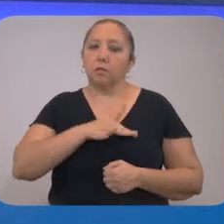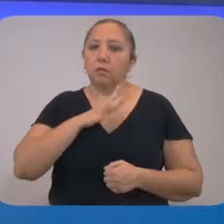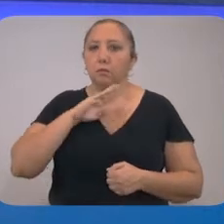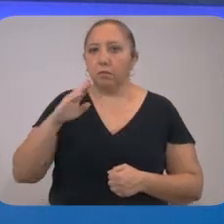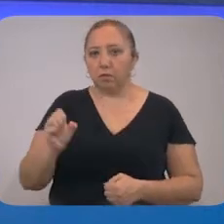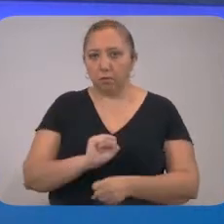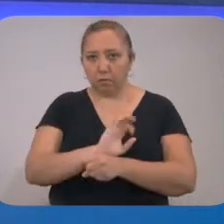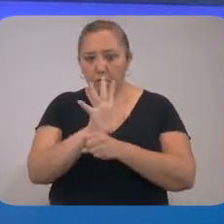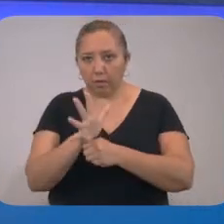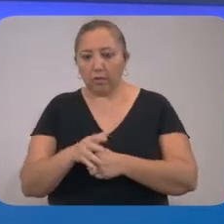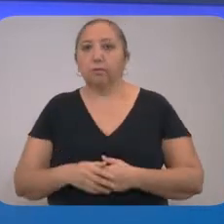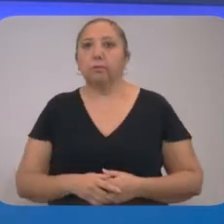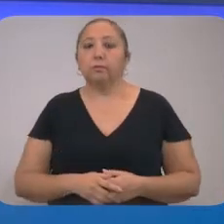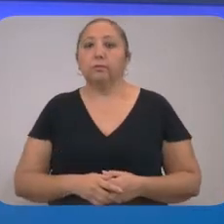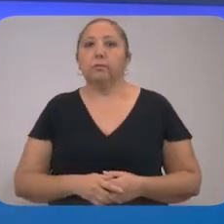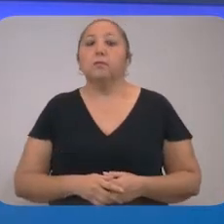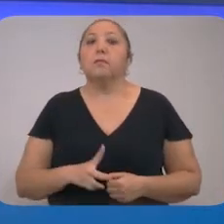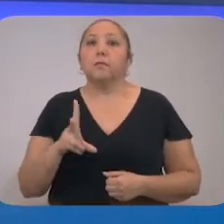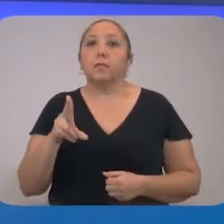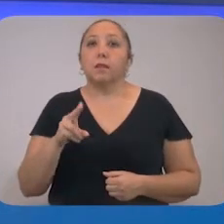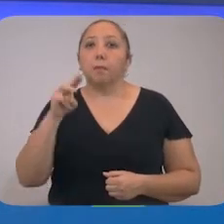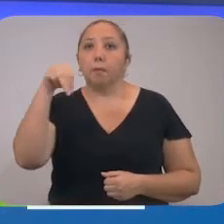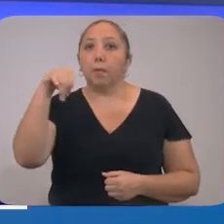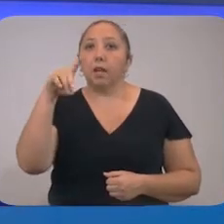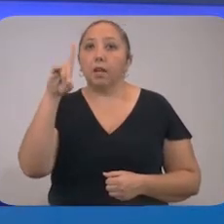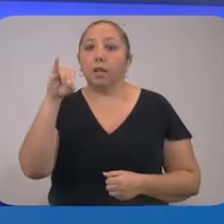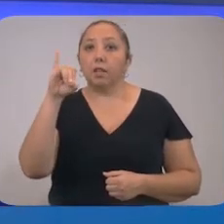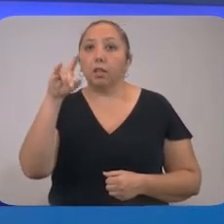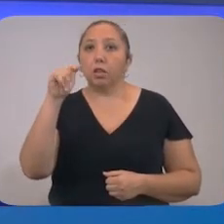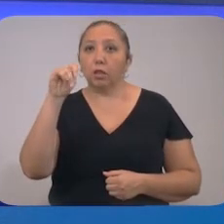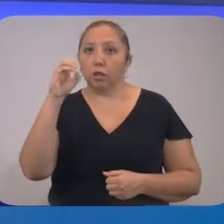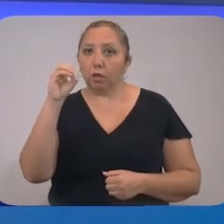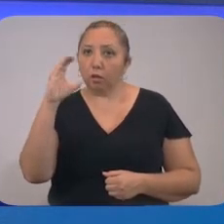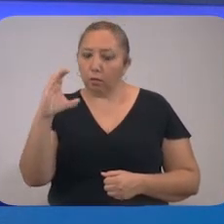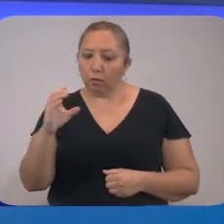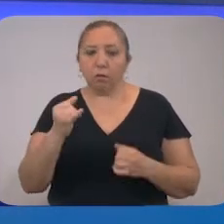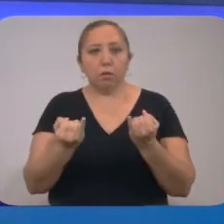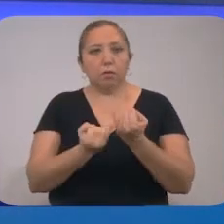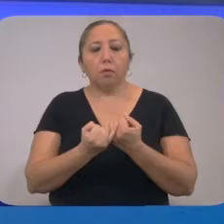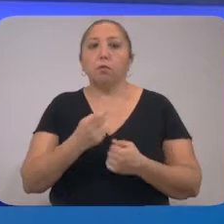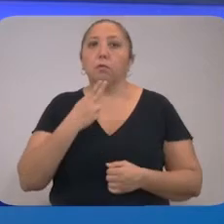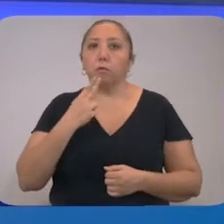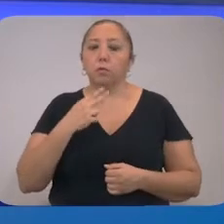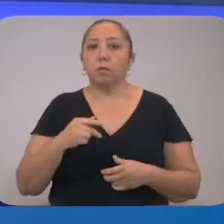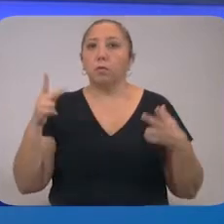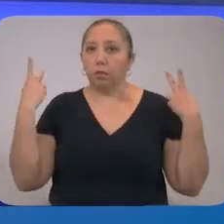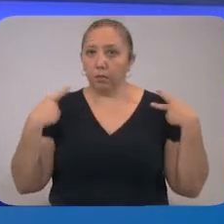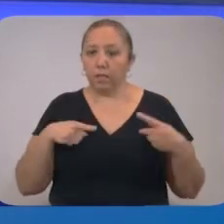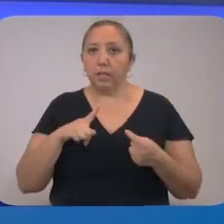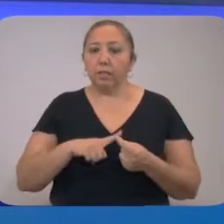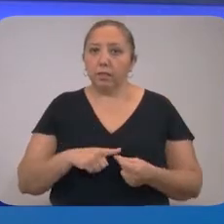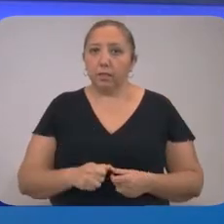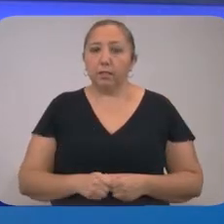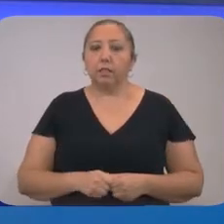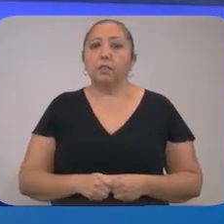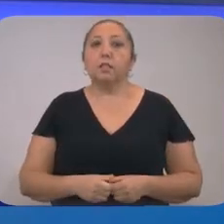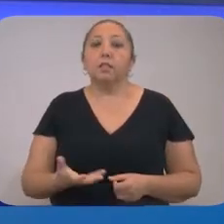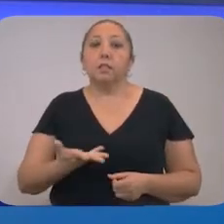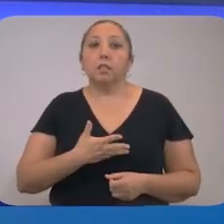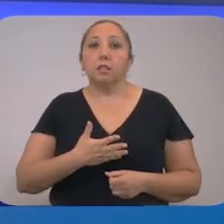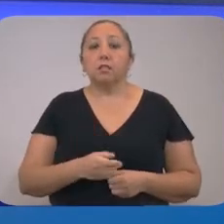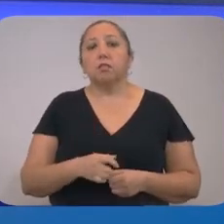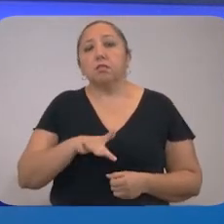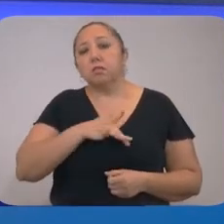tío. Shma bolil, yete lupasta la wensik ti telefono iPhone, wa beshan le tablet kuyalalo. Abet yanunuk besahiluk aba operativo